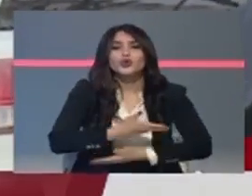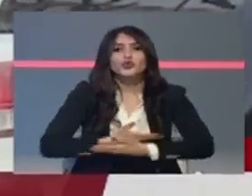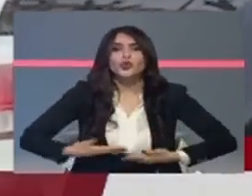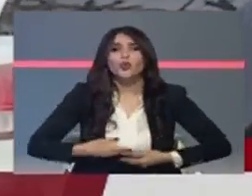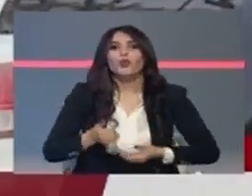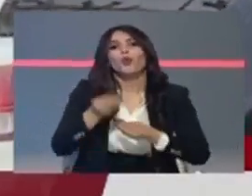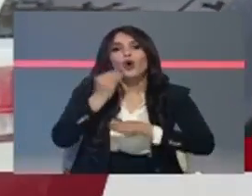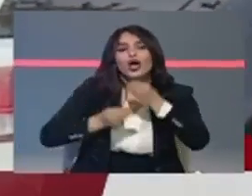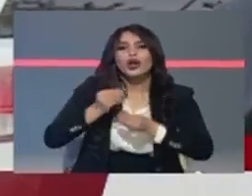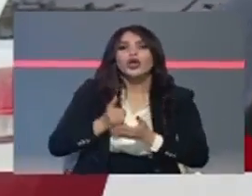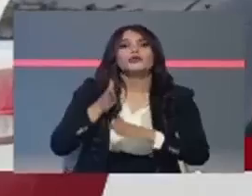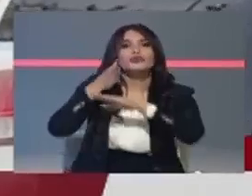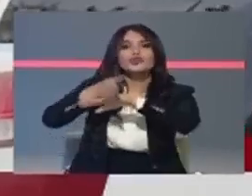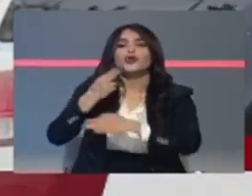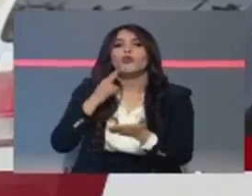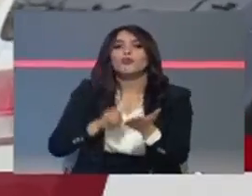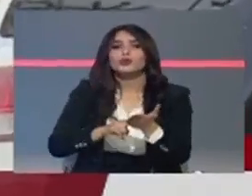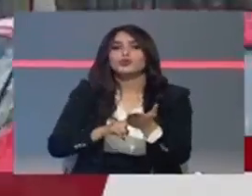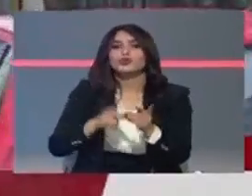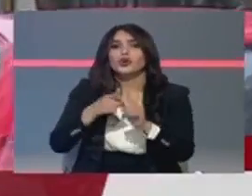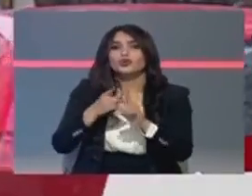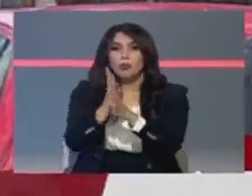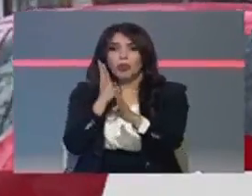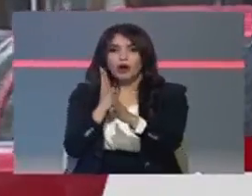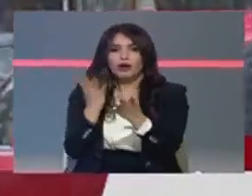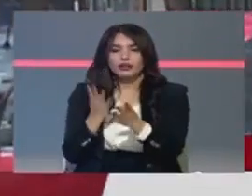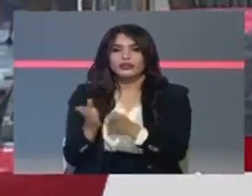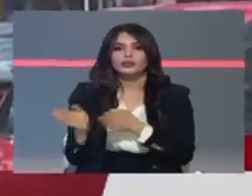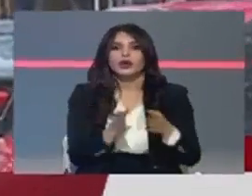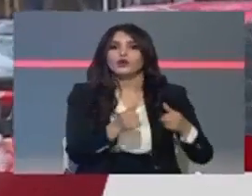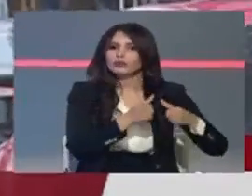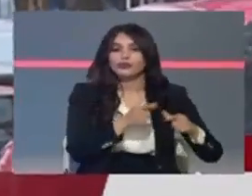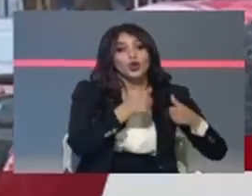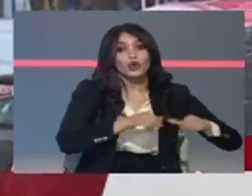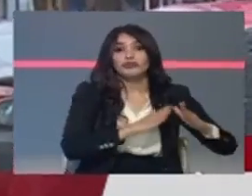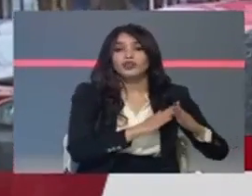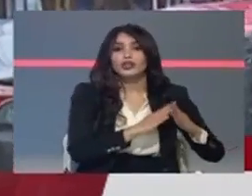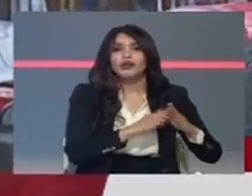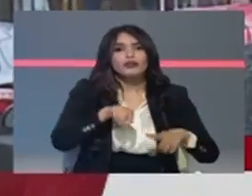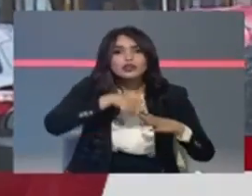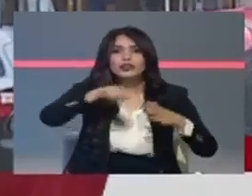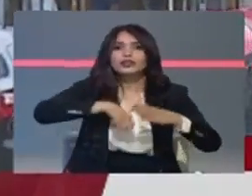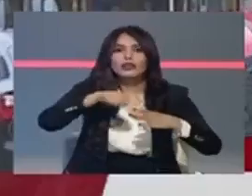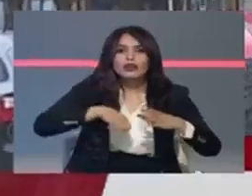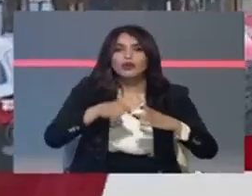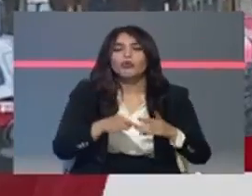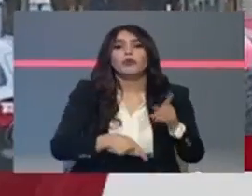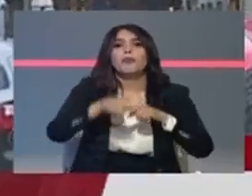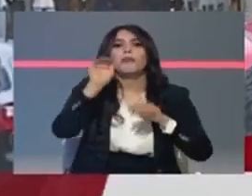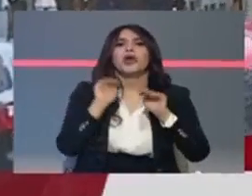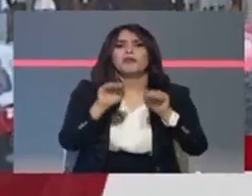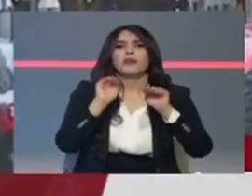الفلوس بالبوسطه وامشي يشري، وبعد ما مش نعمل التجمع. شادين الدار نطيبوا في الدار، كل يوم تقوم عليه تصبح عليه،